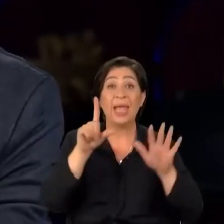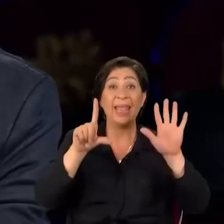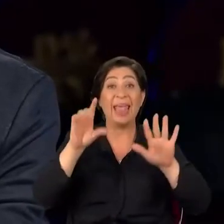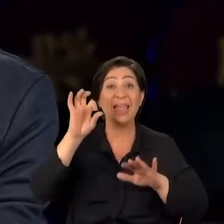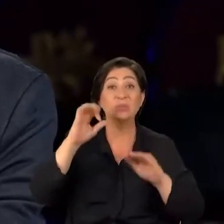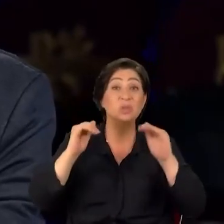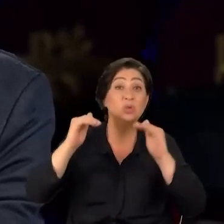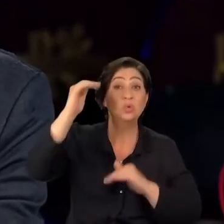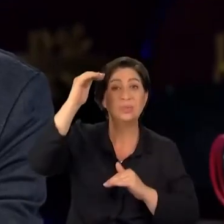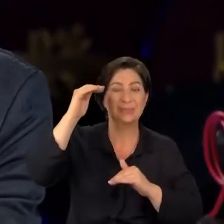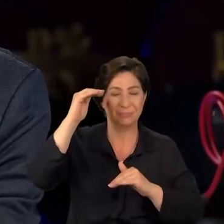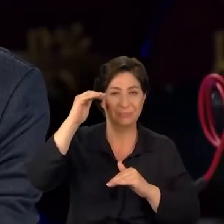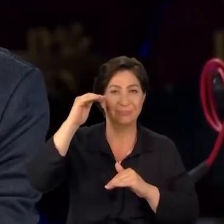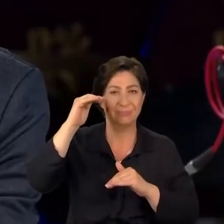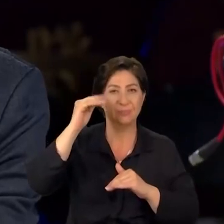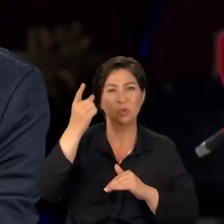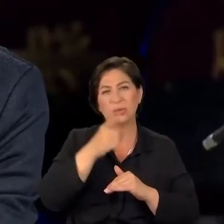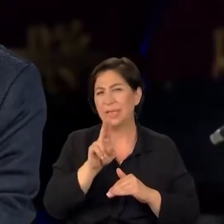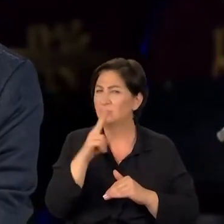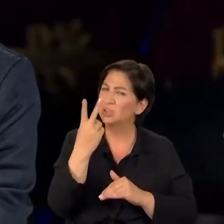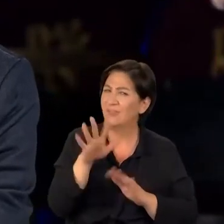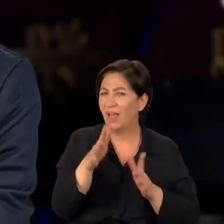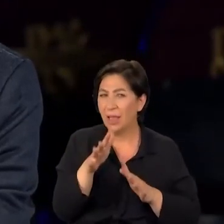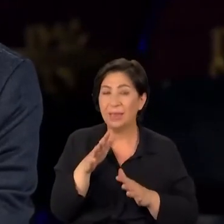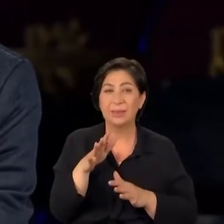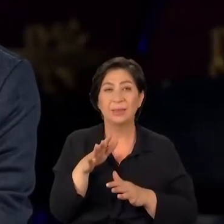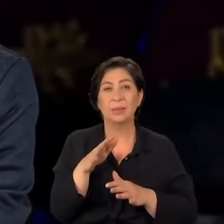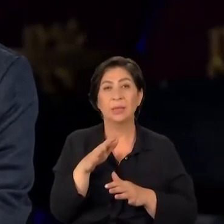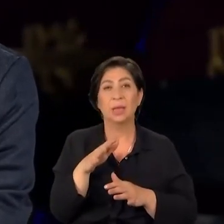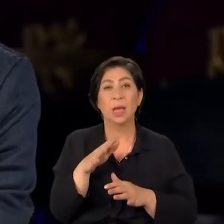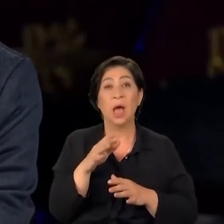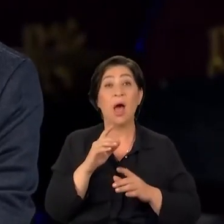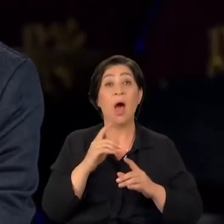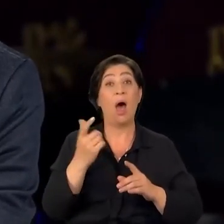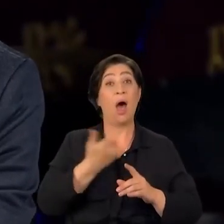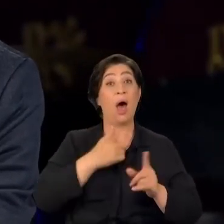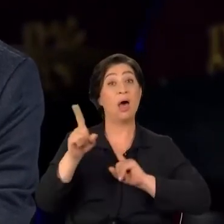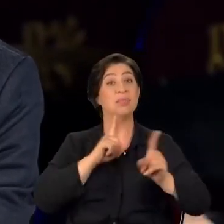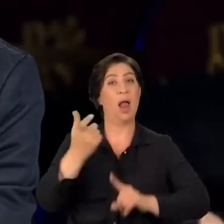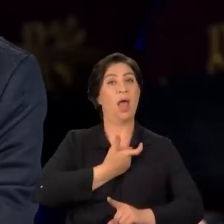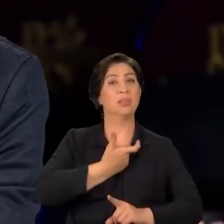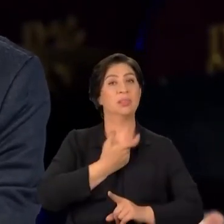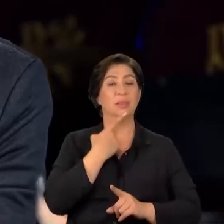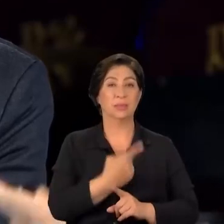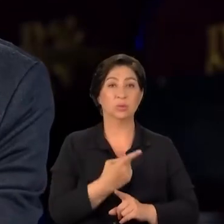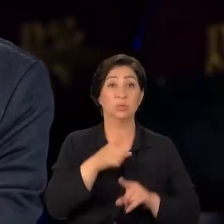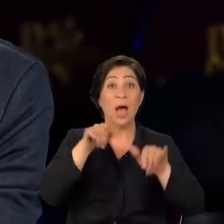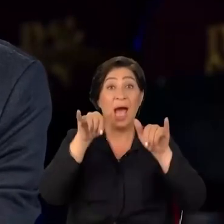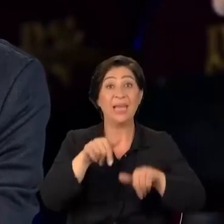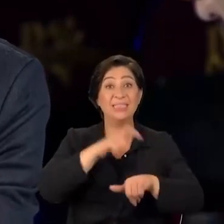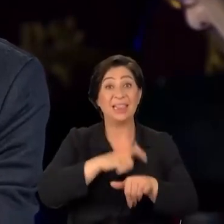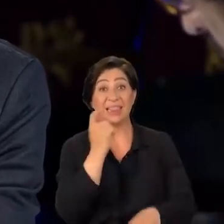%70'in üzerinde, ortalama %72 civarında insan adalet demiş. Yani bu aynı zamanda